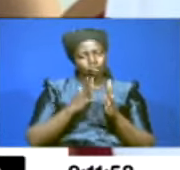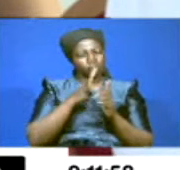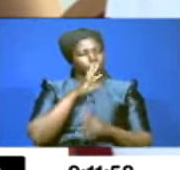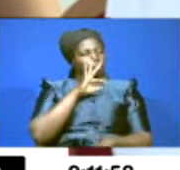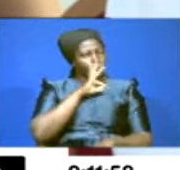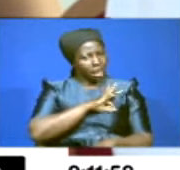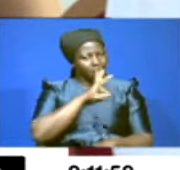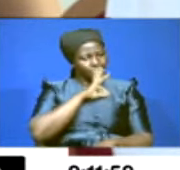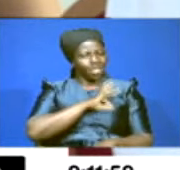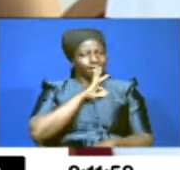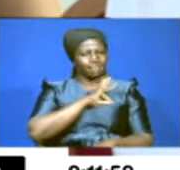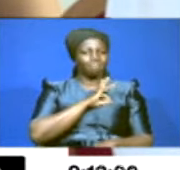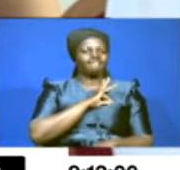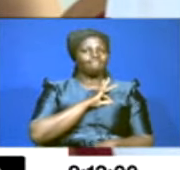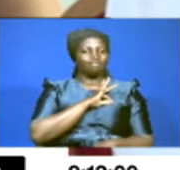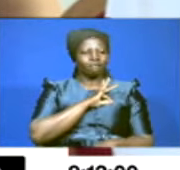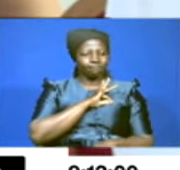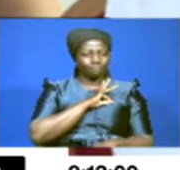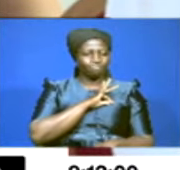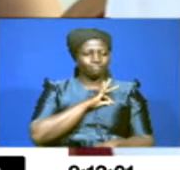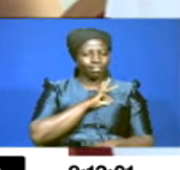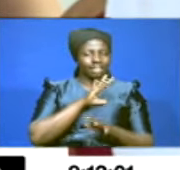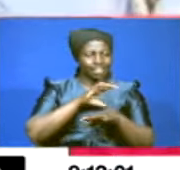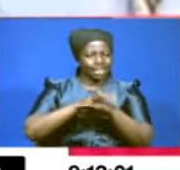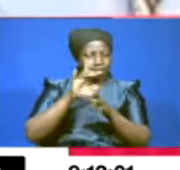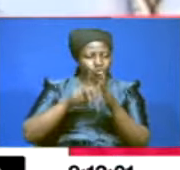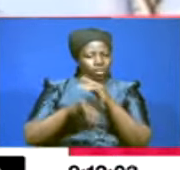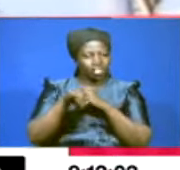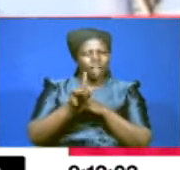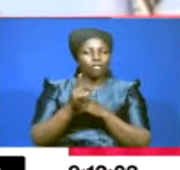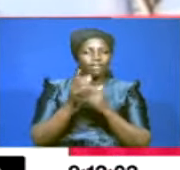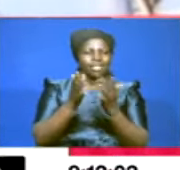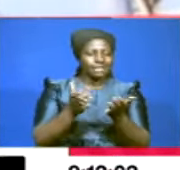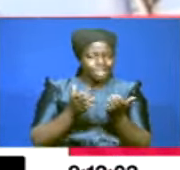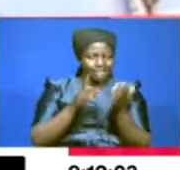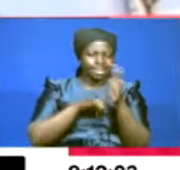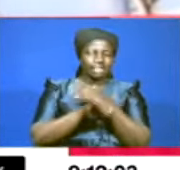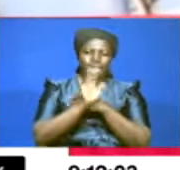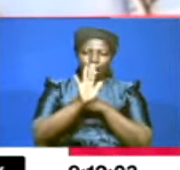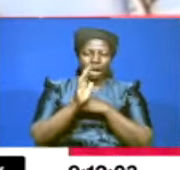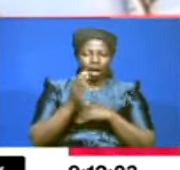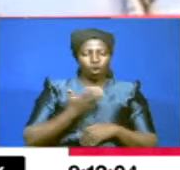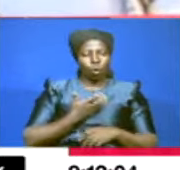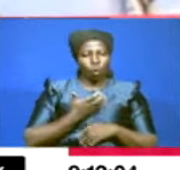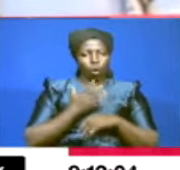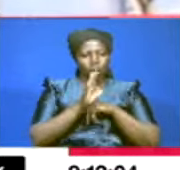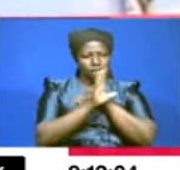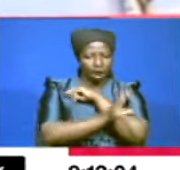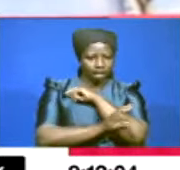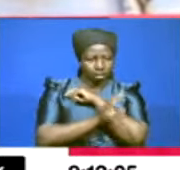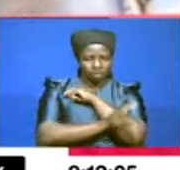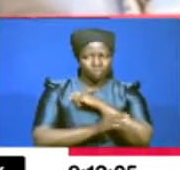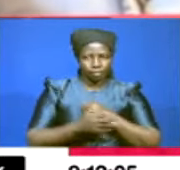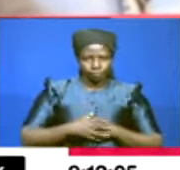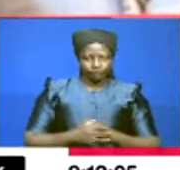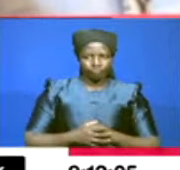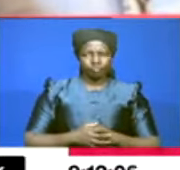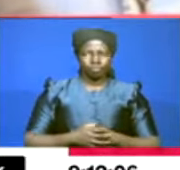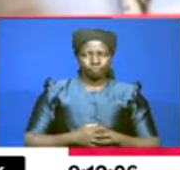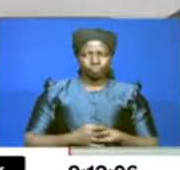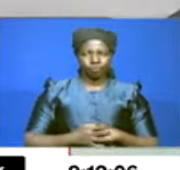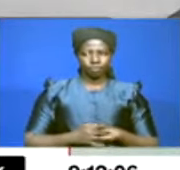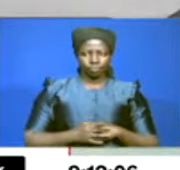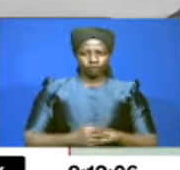ambayo anahitaji katika nchi yake. Nancy Okware, Legends Edition.